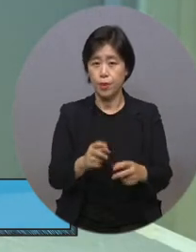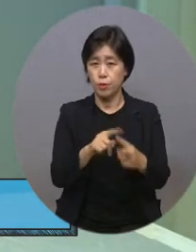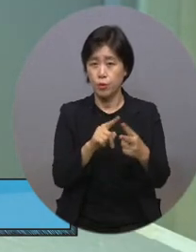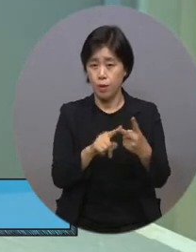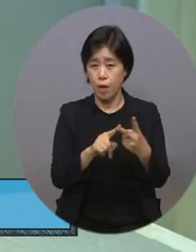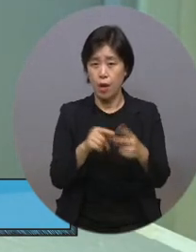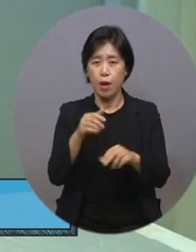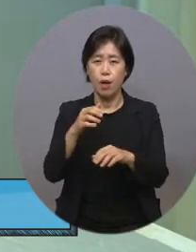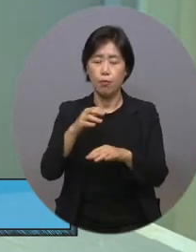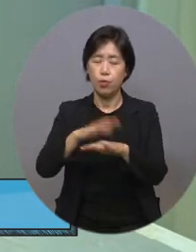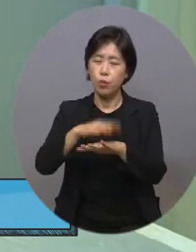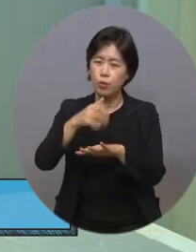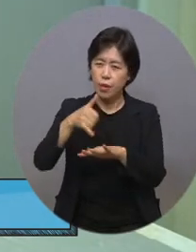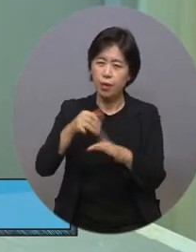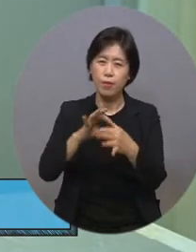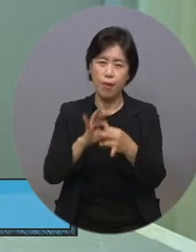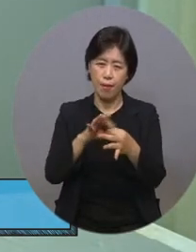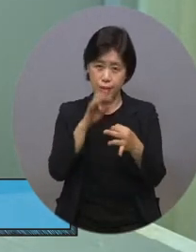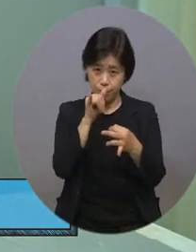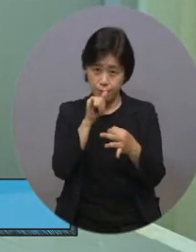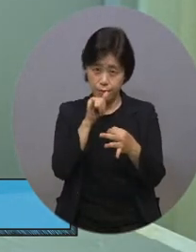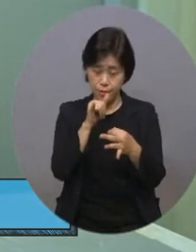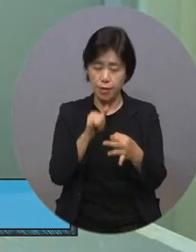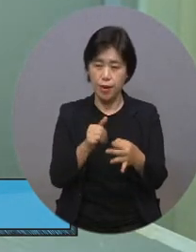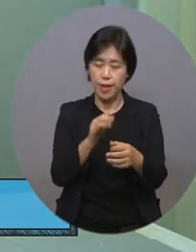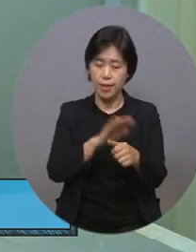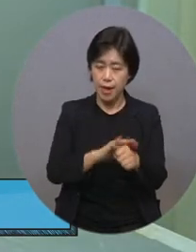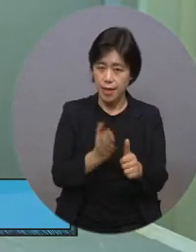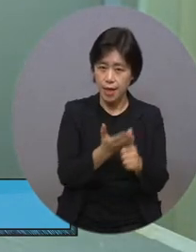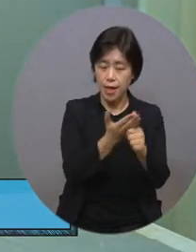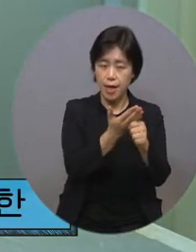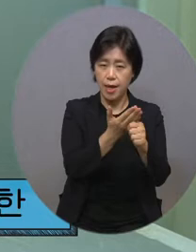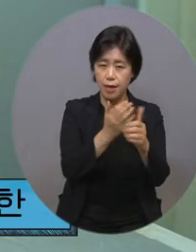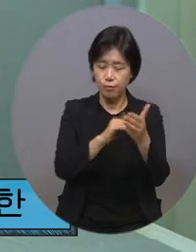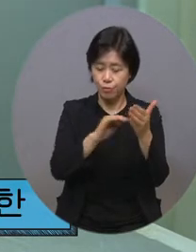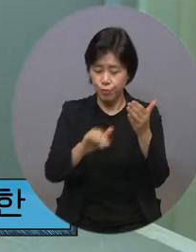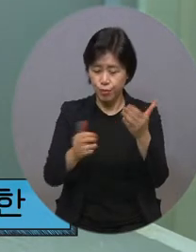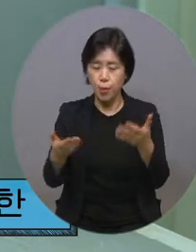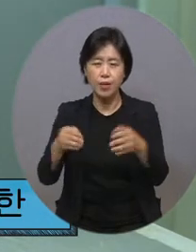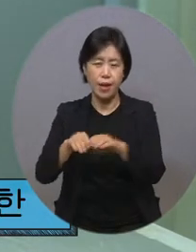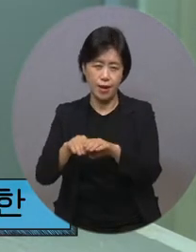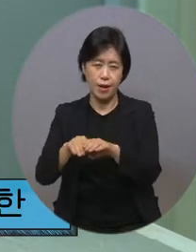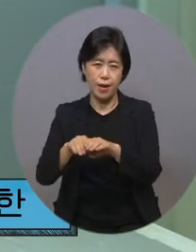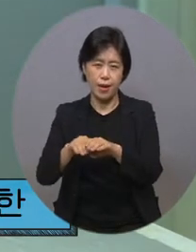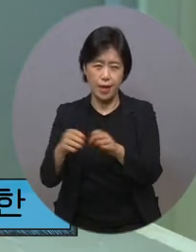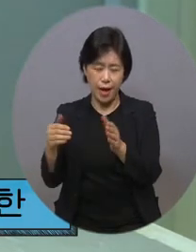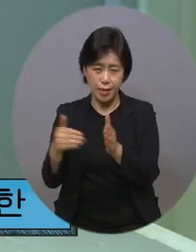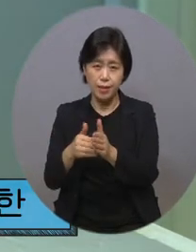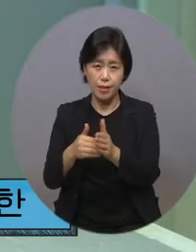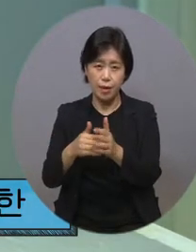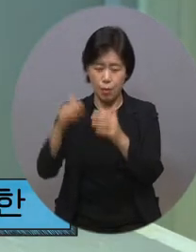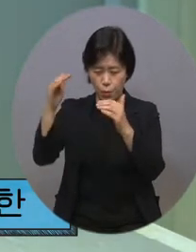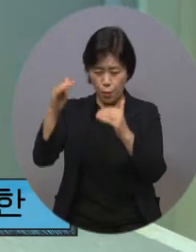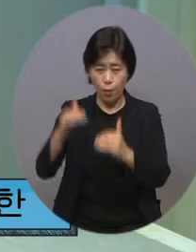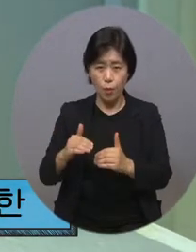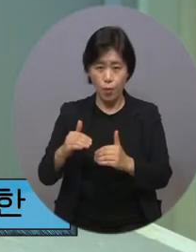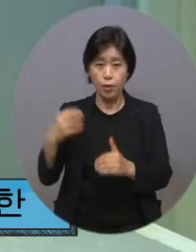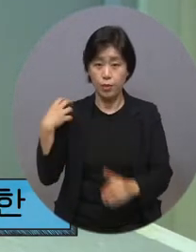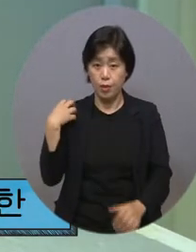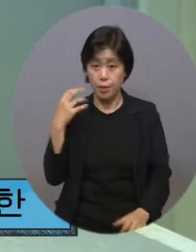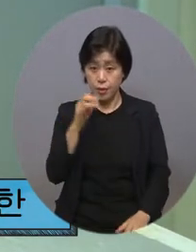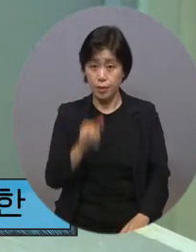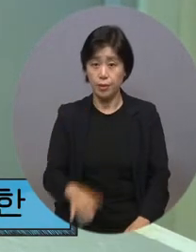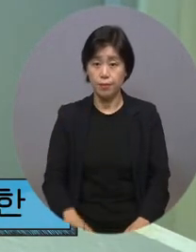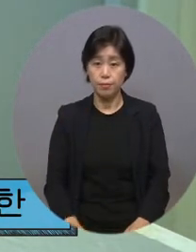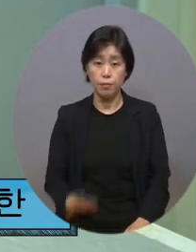생산부터 포장, 세척 이렇게 하고 있는데 이후에 이제 저희가 생각하는 부분은